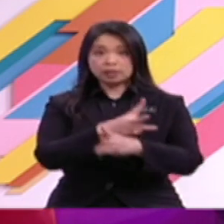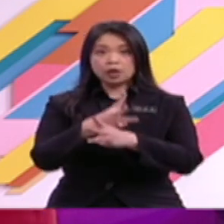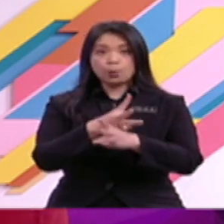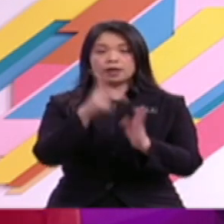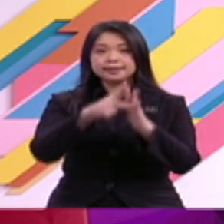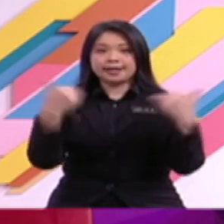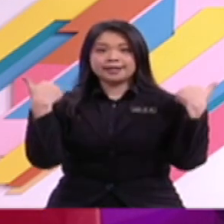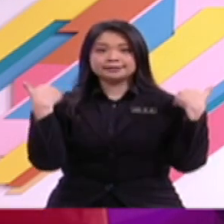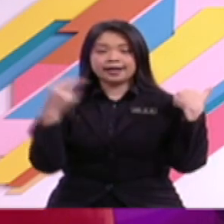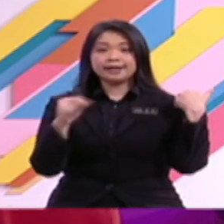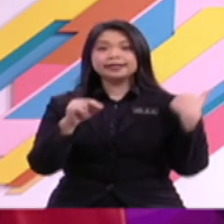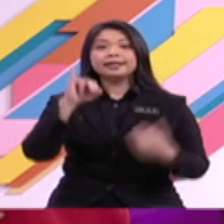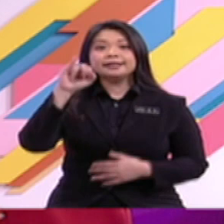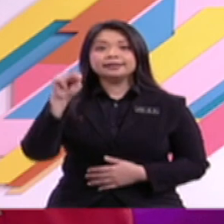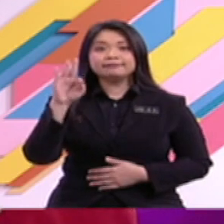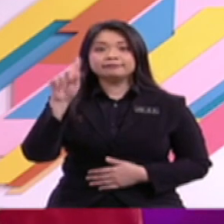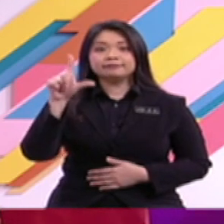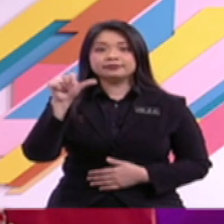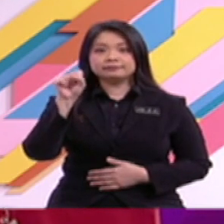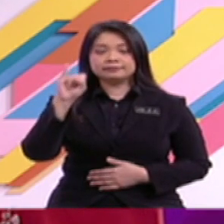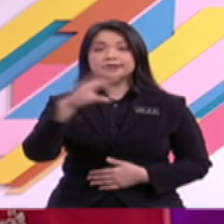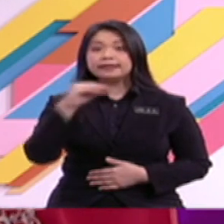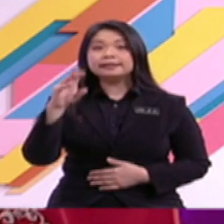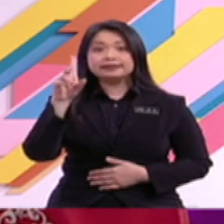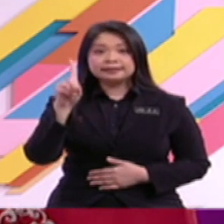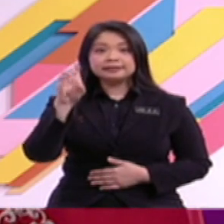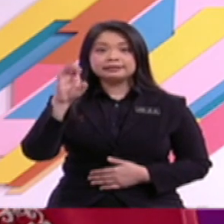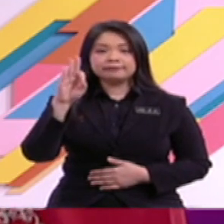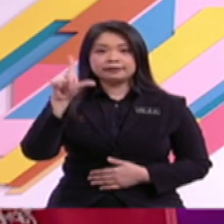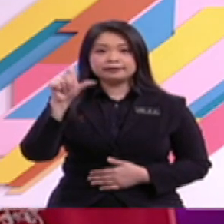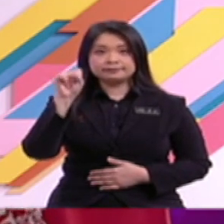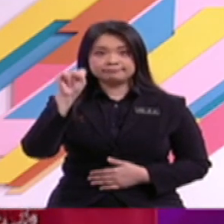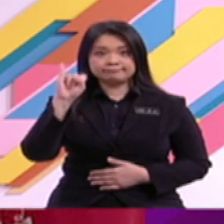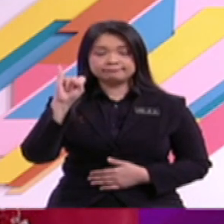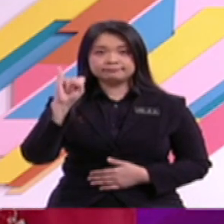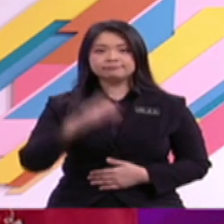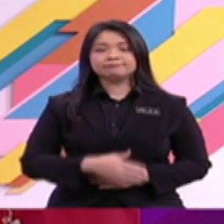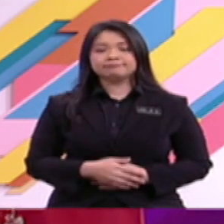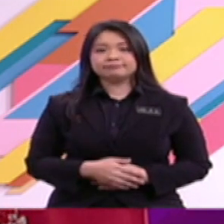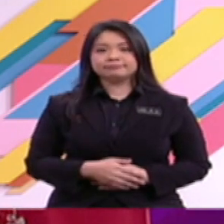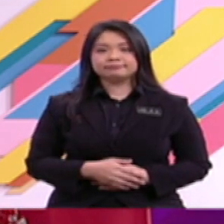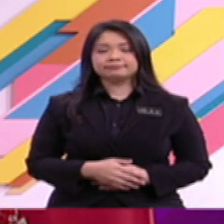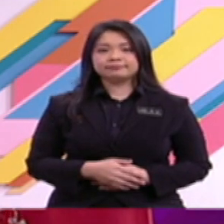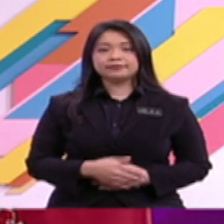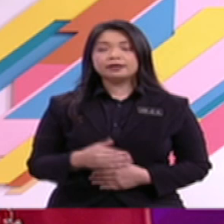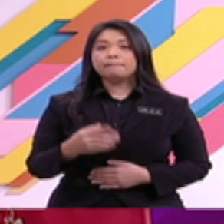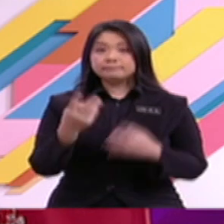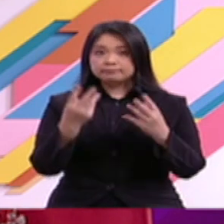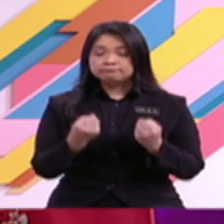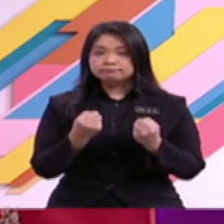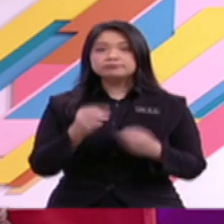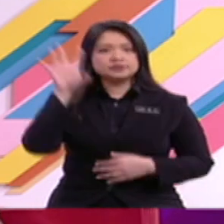keadaan inflasi dan juga deflasi gimana kita kalau inflasi dan kawal deflasi cuma sedikit enak